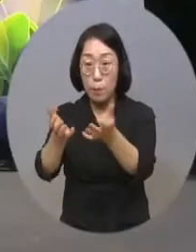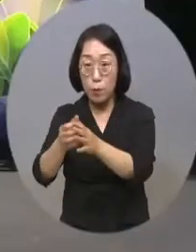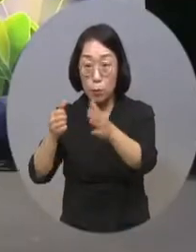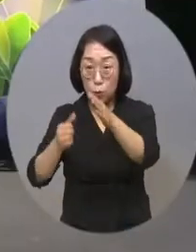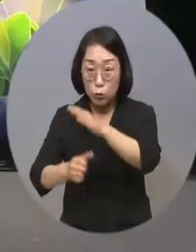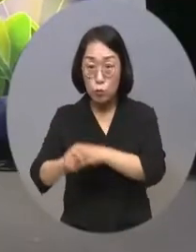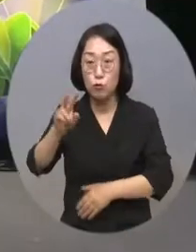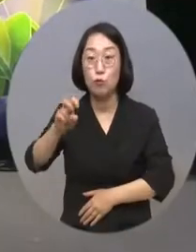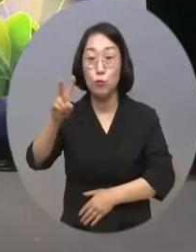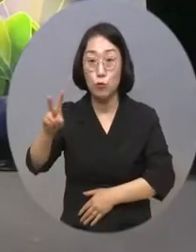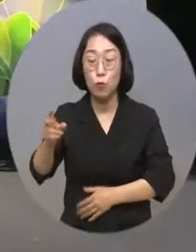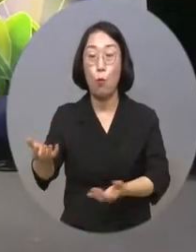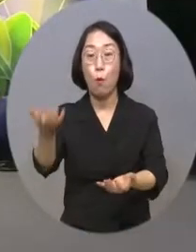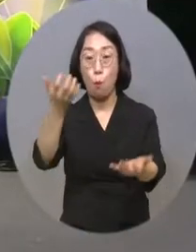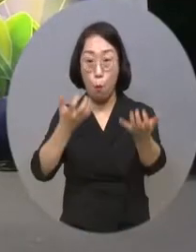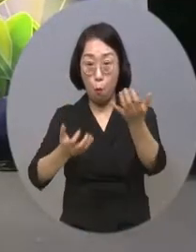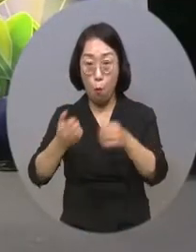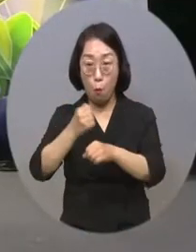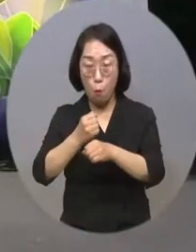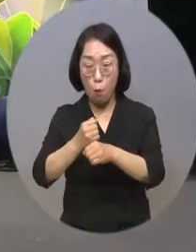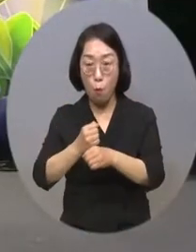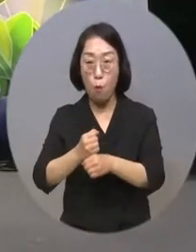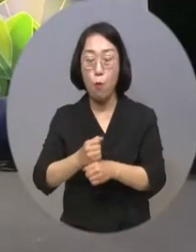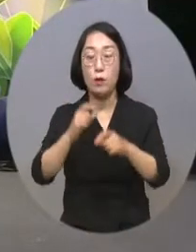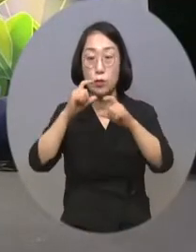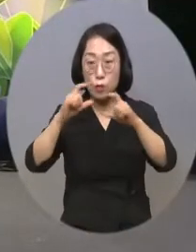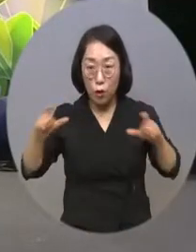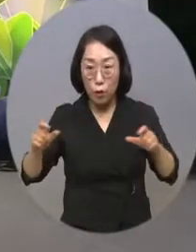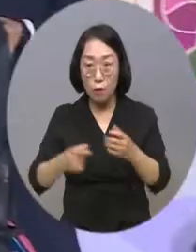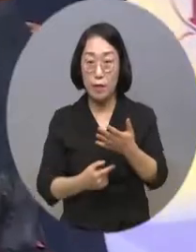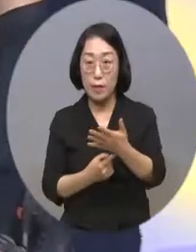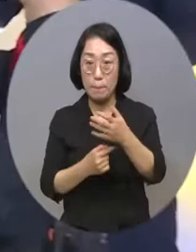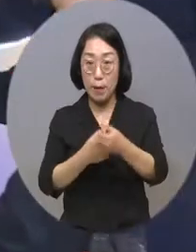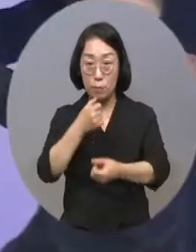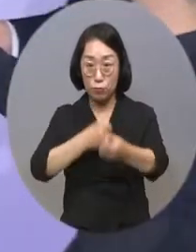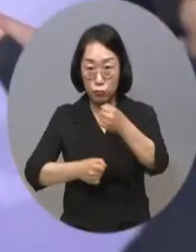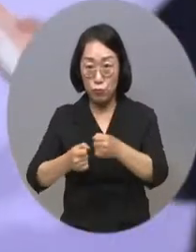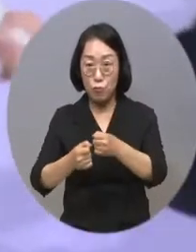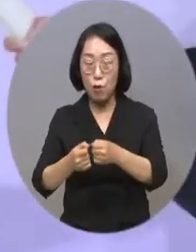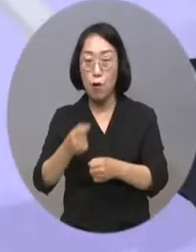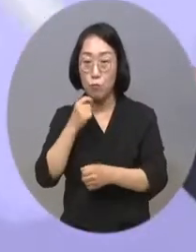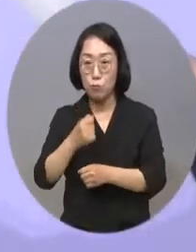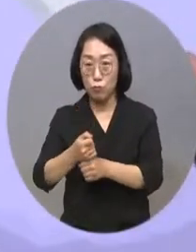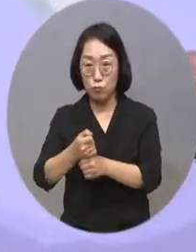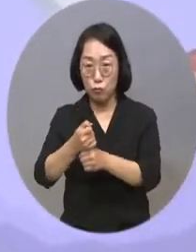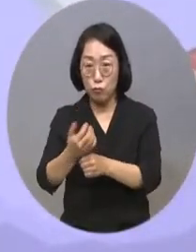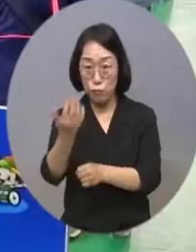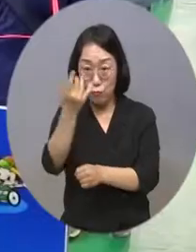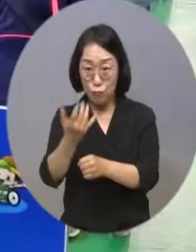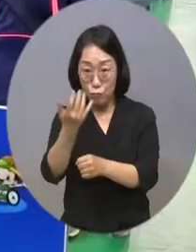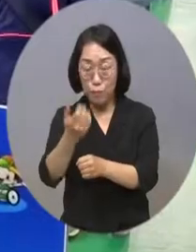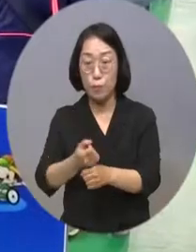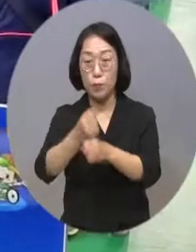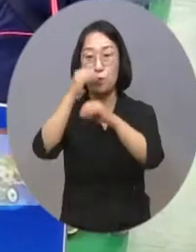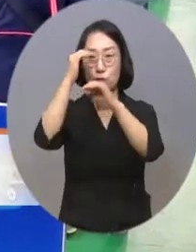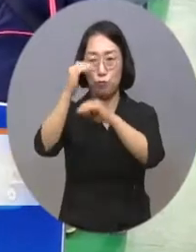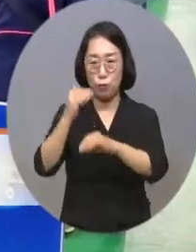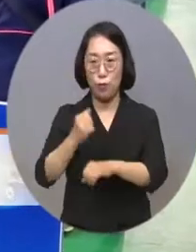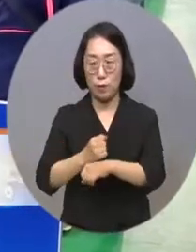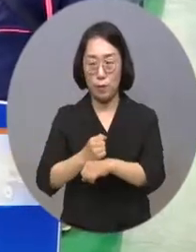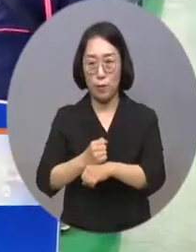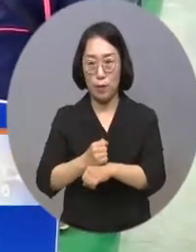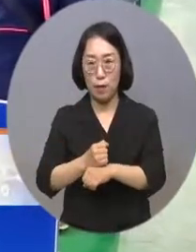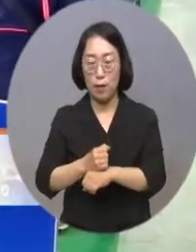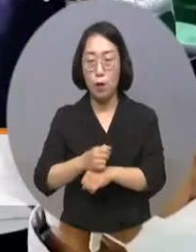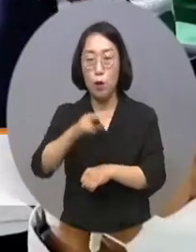입장에 이어 게 외 선언 대외 기계 양 성화 점화 순으로 개회식이 진행됐습니다 전남 22개